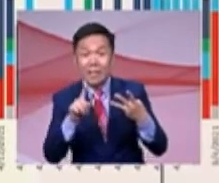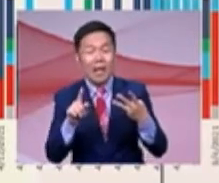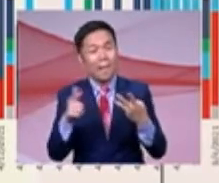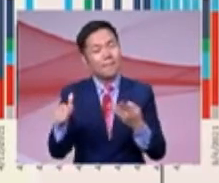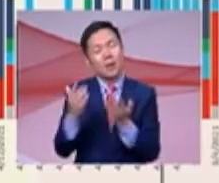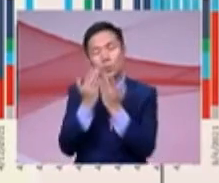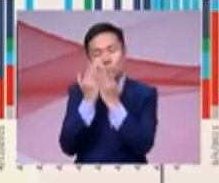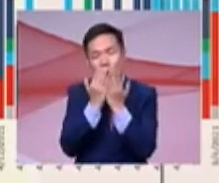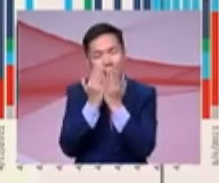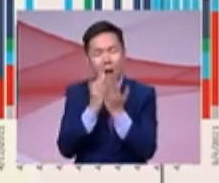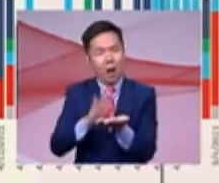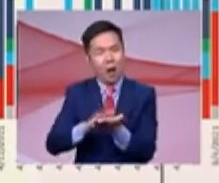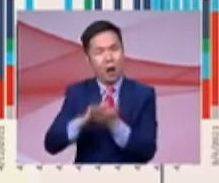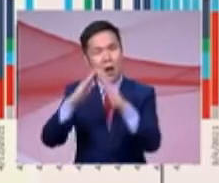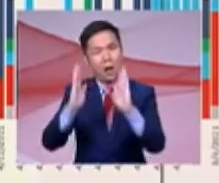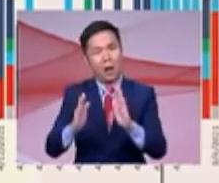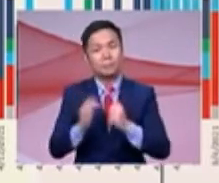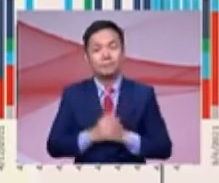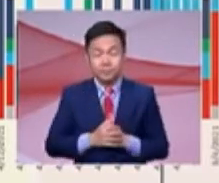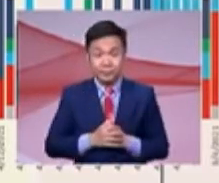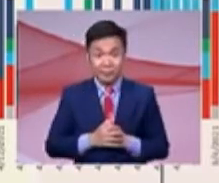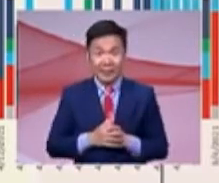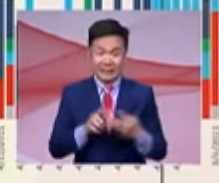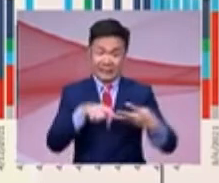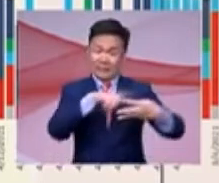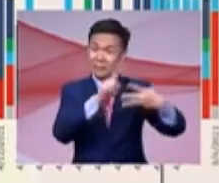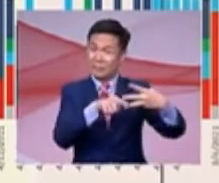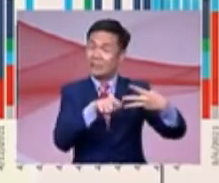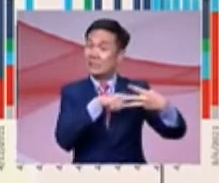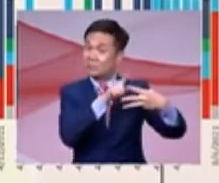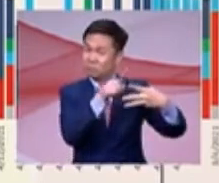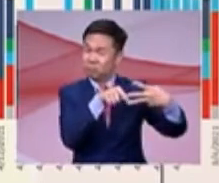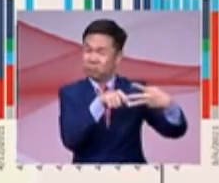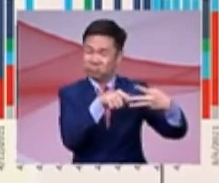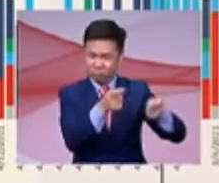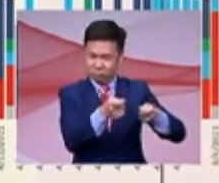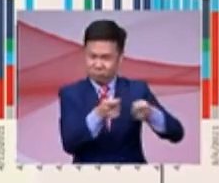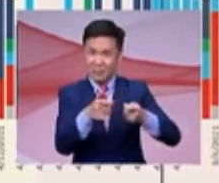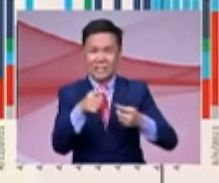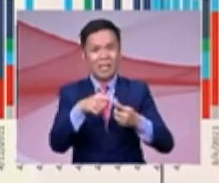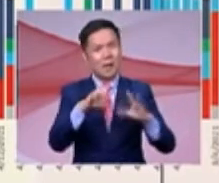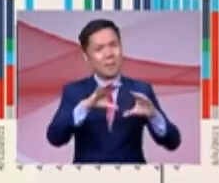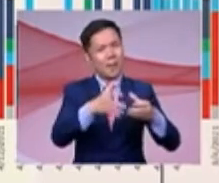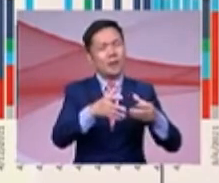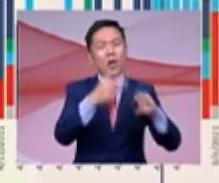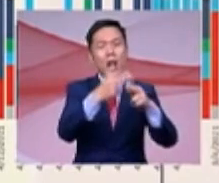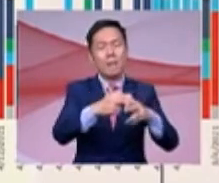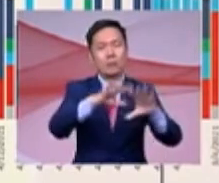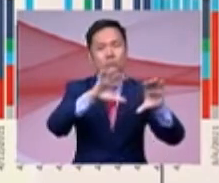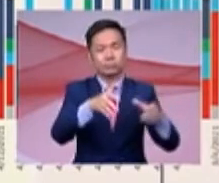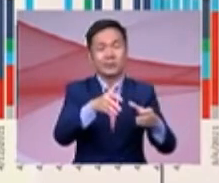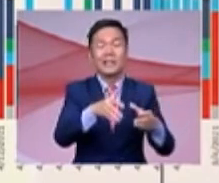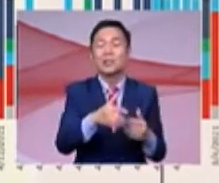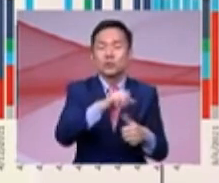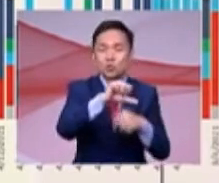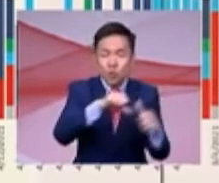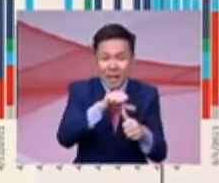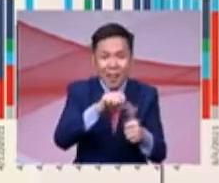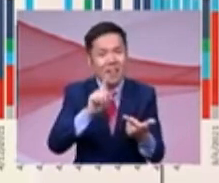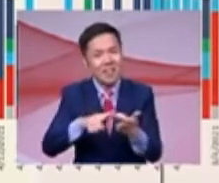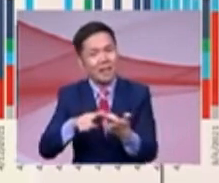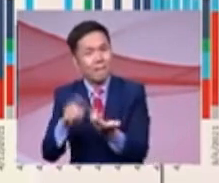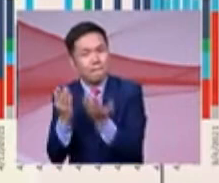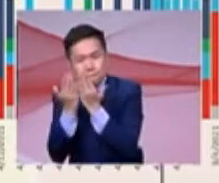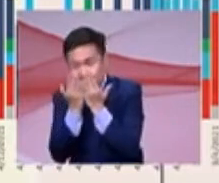kluster pendidikan. Jadi kalau kita boleh kawal iaitu kluster sosial dan juga kluster pendidikan,